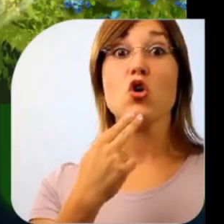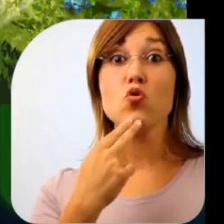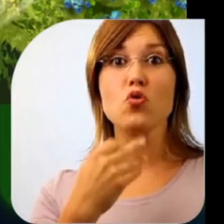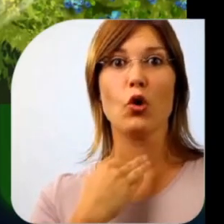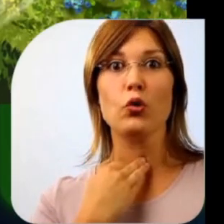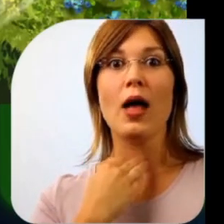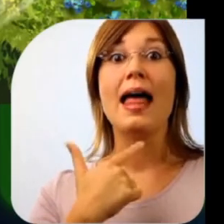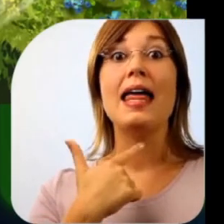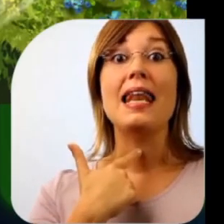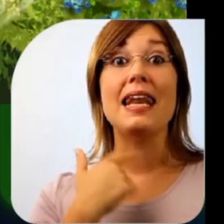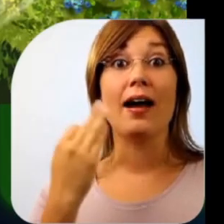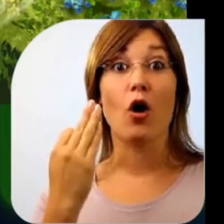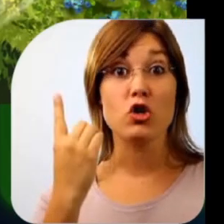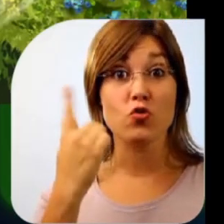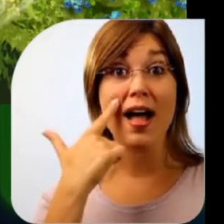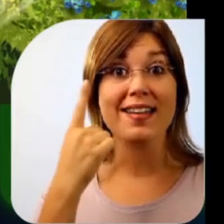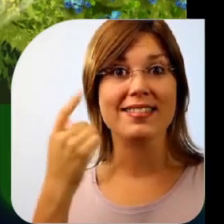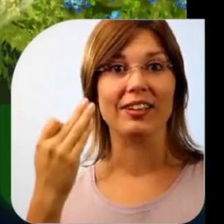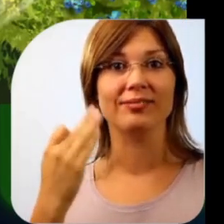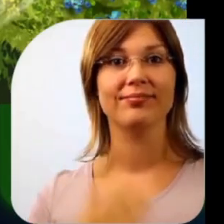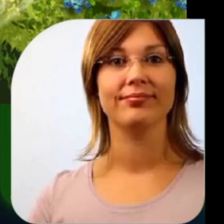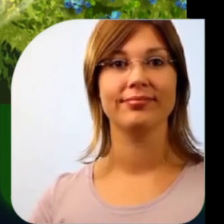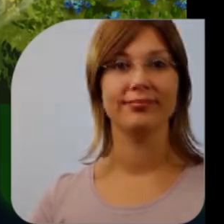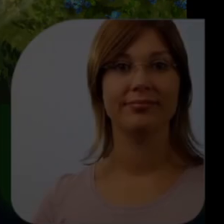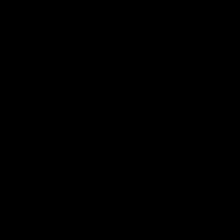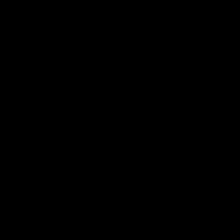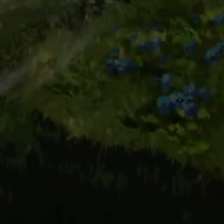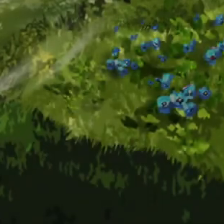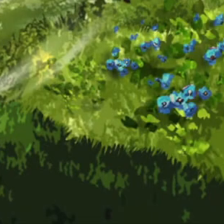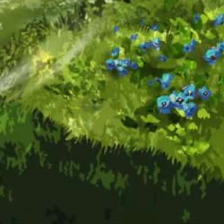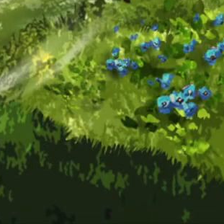Elle courut les rejoindre.